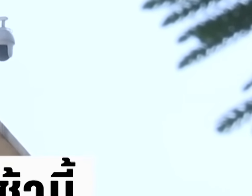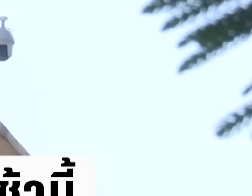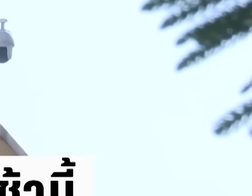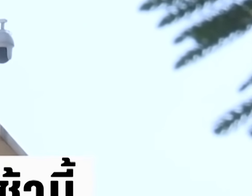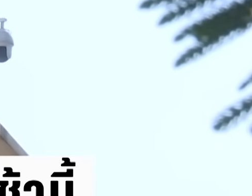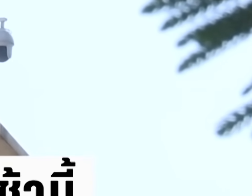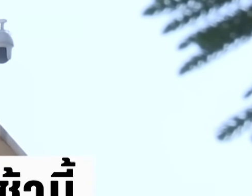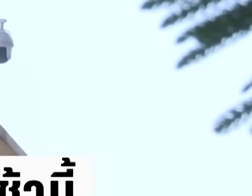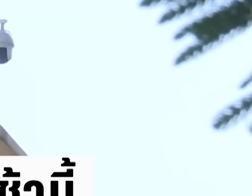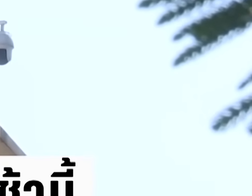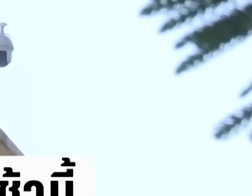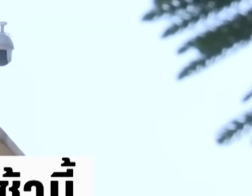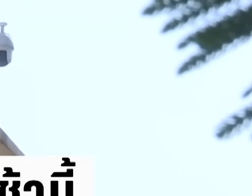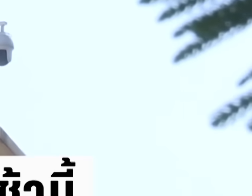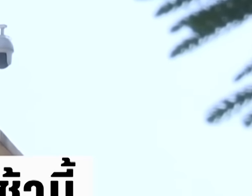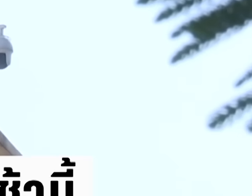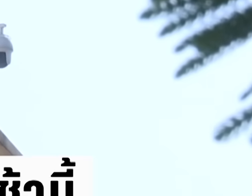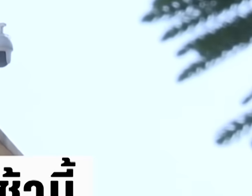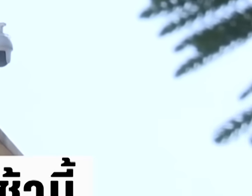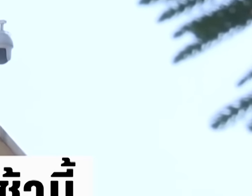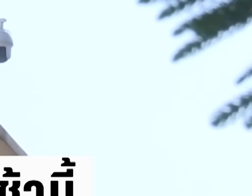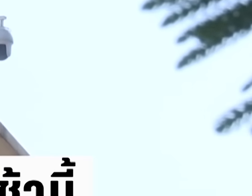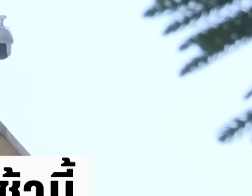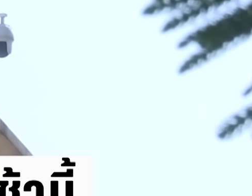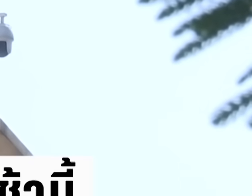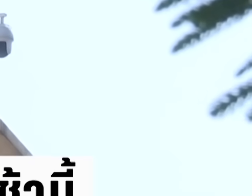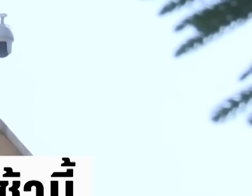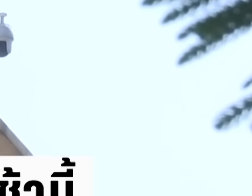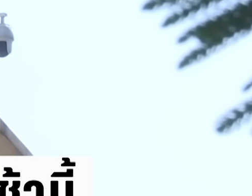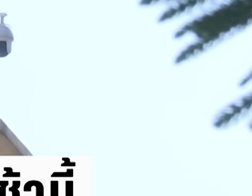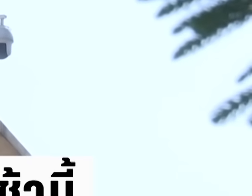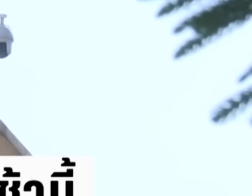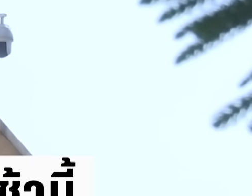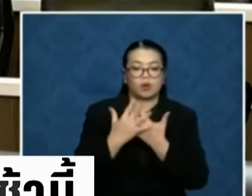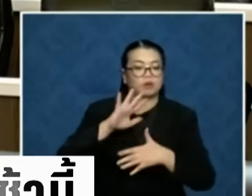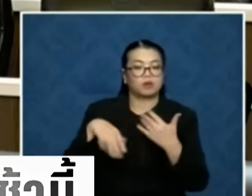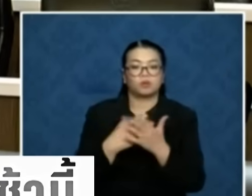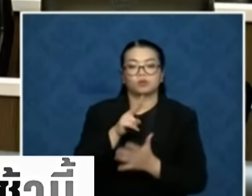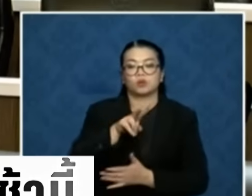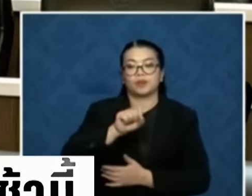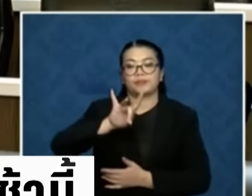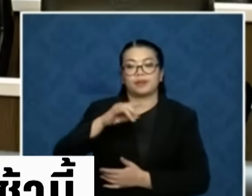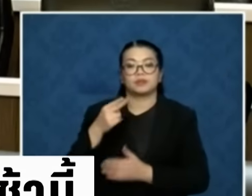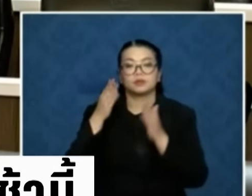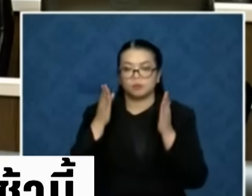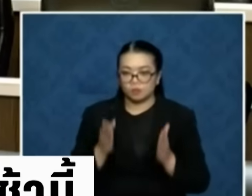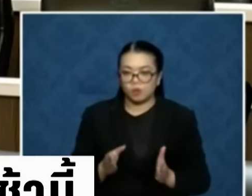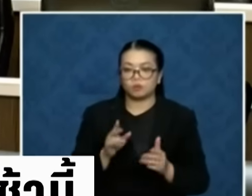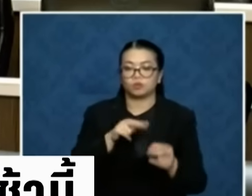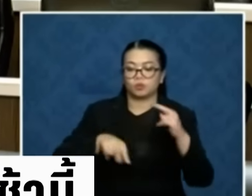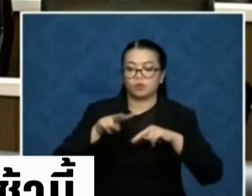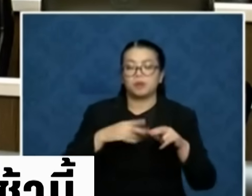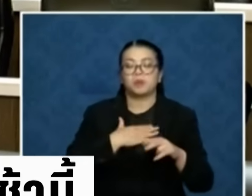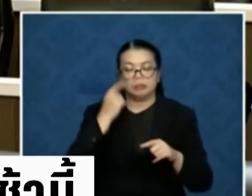อยู่ชั้น 14ค่ะอ้าไปดูกันว่าคุณจุรินทร์พูดถึงใครค่ะผมเรียนว่าผม